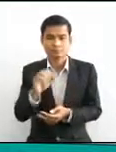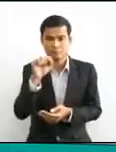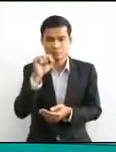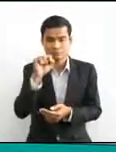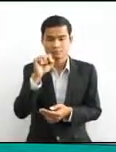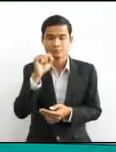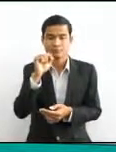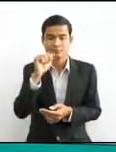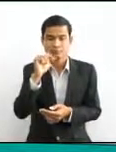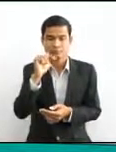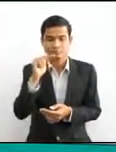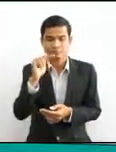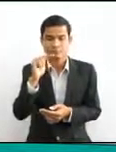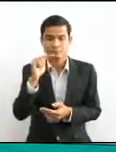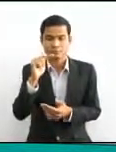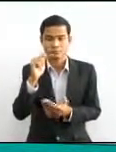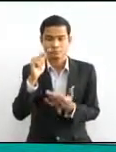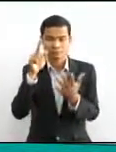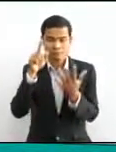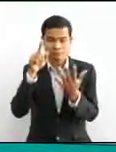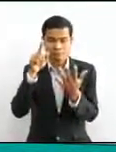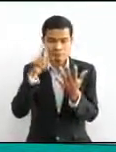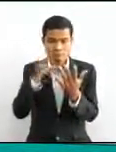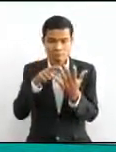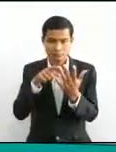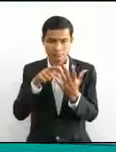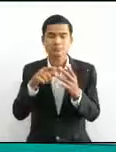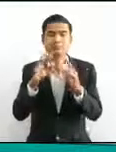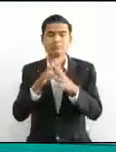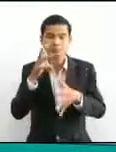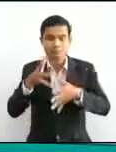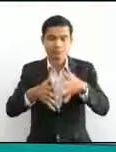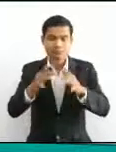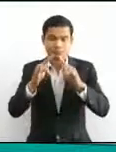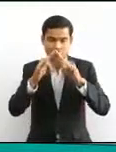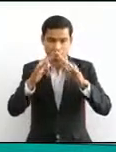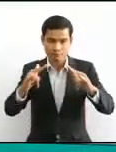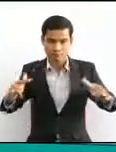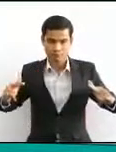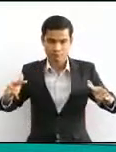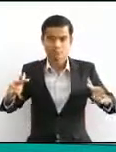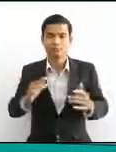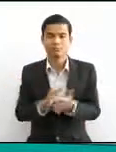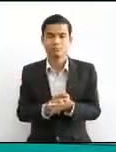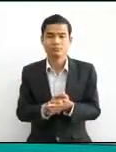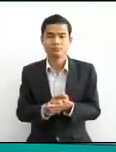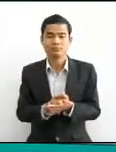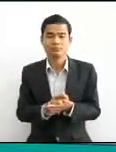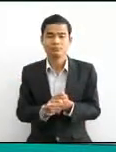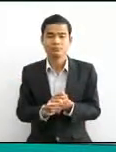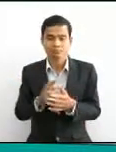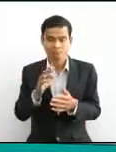nừng tong bần tọ muối tong cha xong một đằng tiết